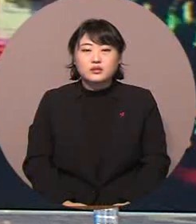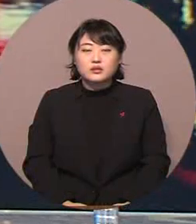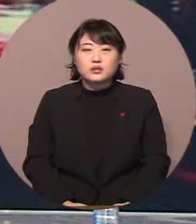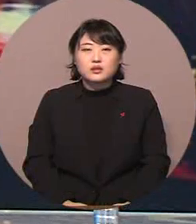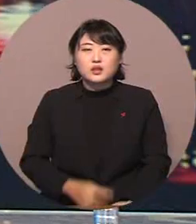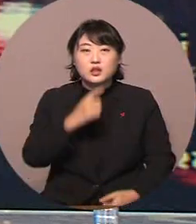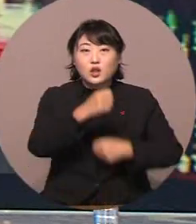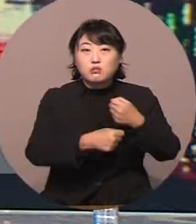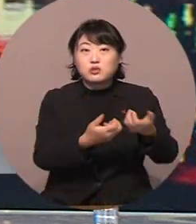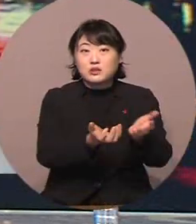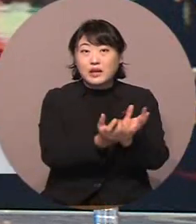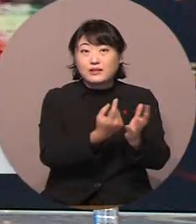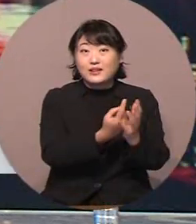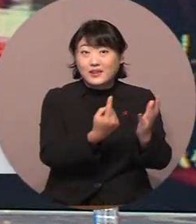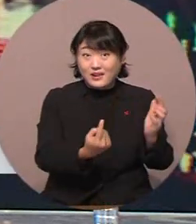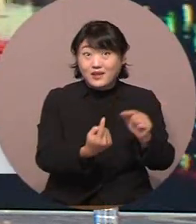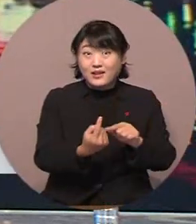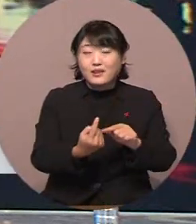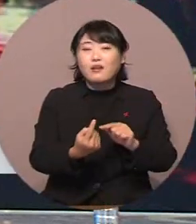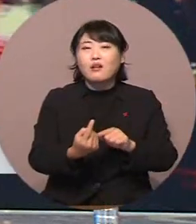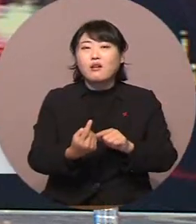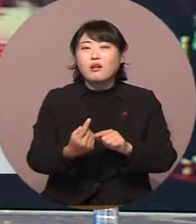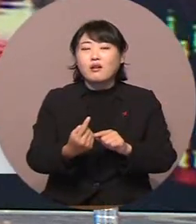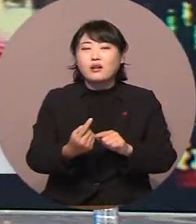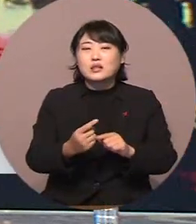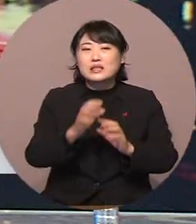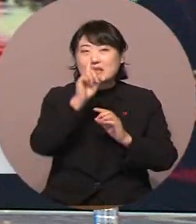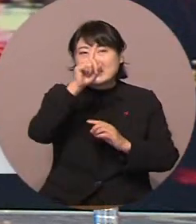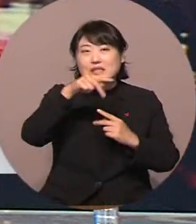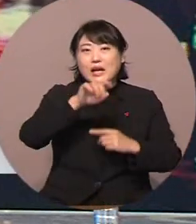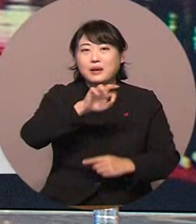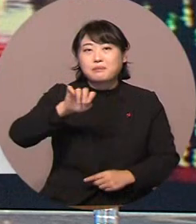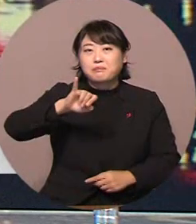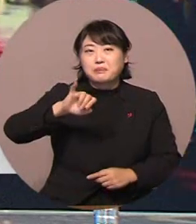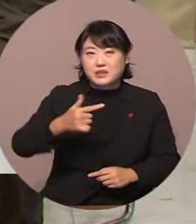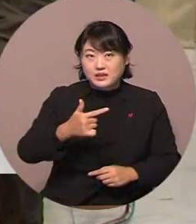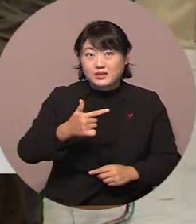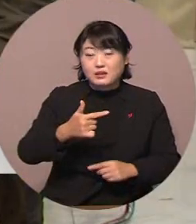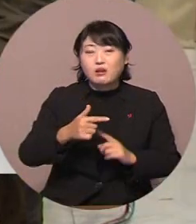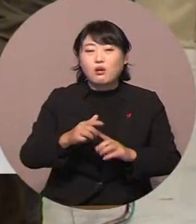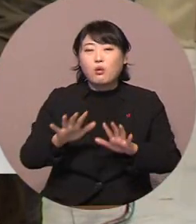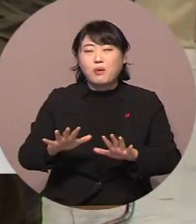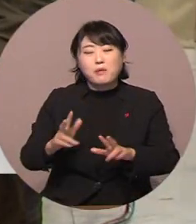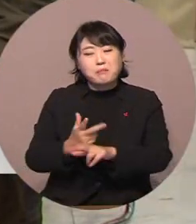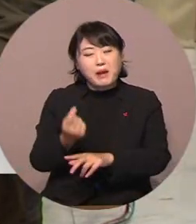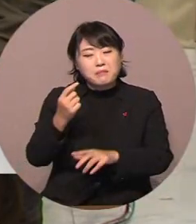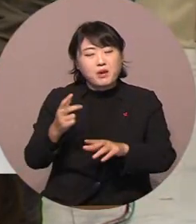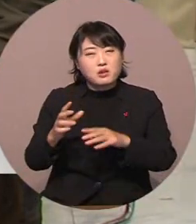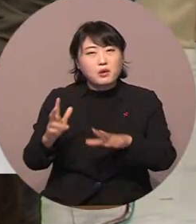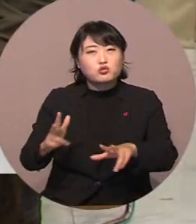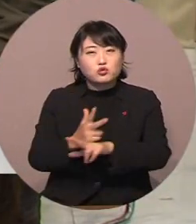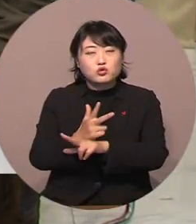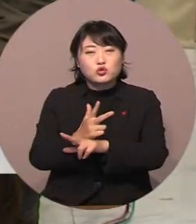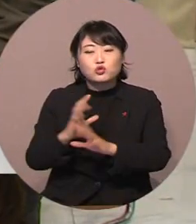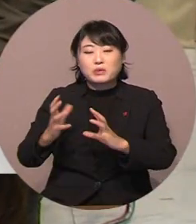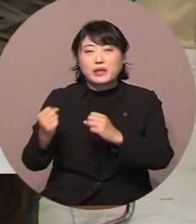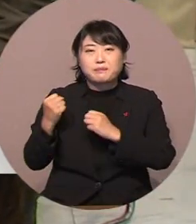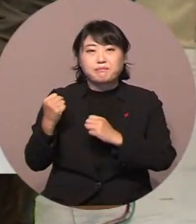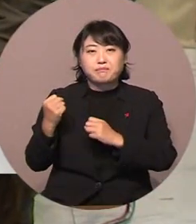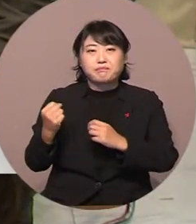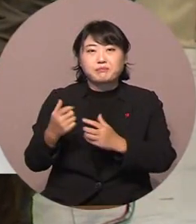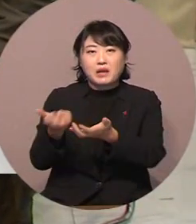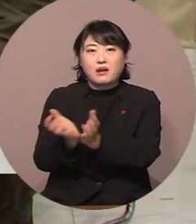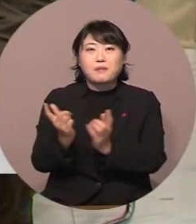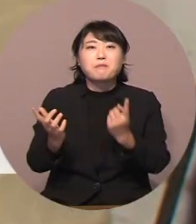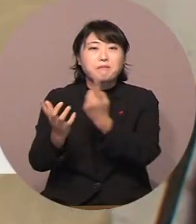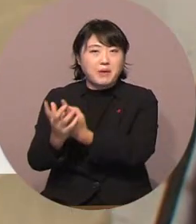더불어민주당을 탈당한 이상민 무소석 의원이 이르면 이번 주 국민의 힘에 입당합니다 이의원은 대전 NBC